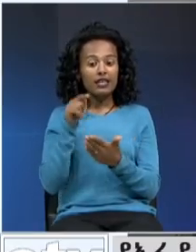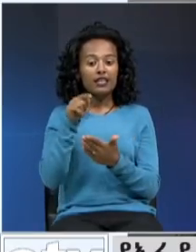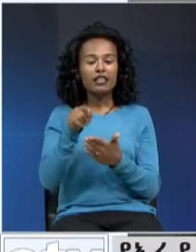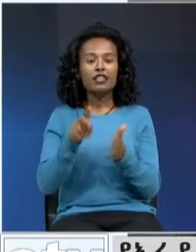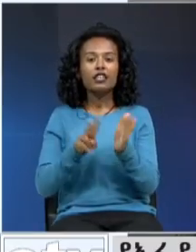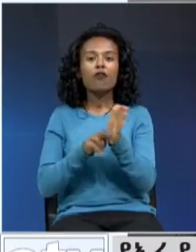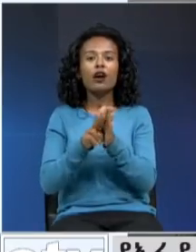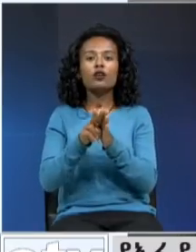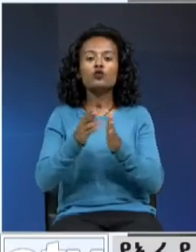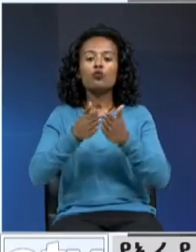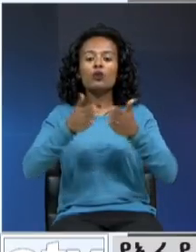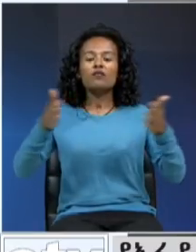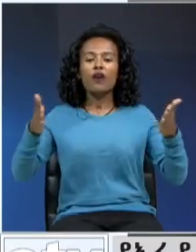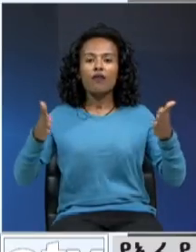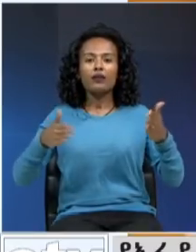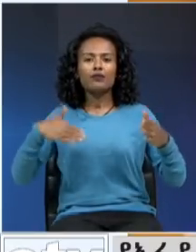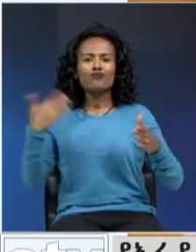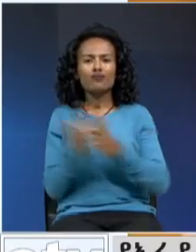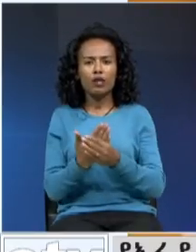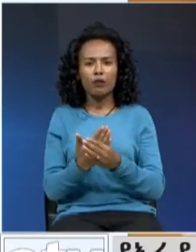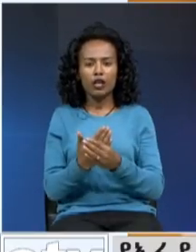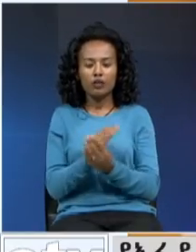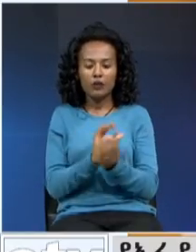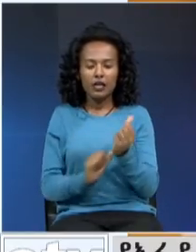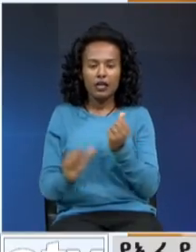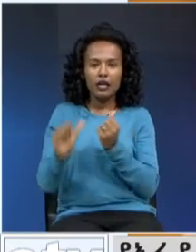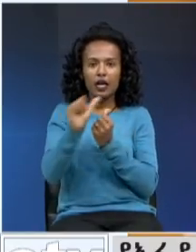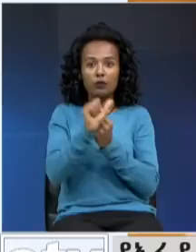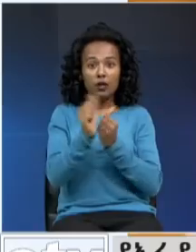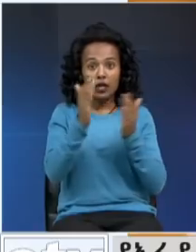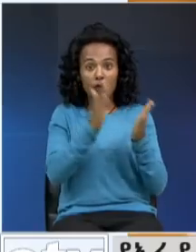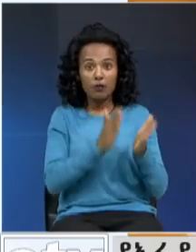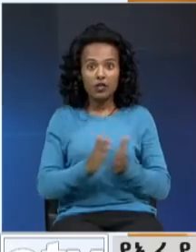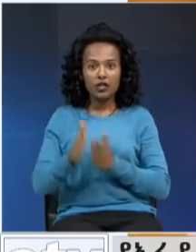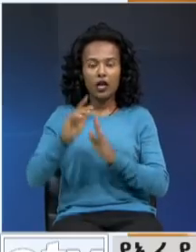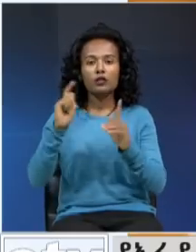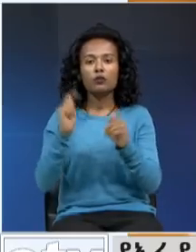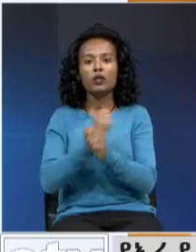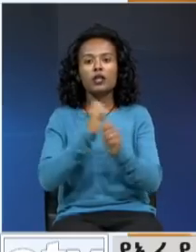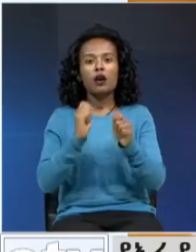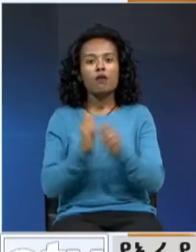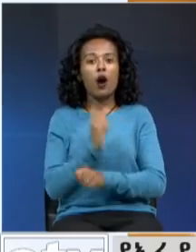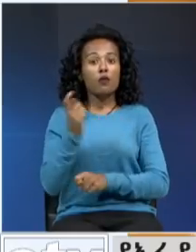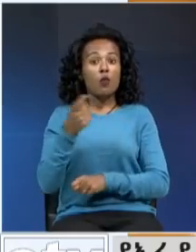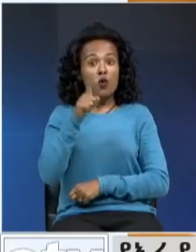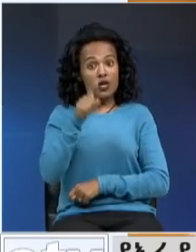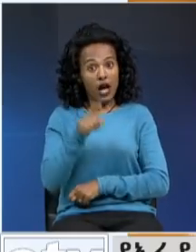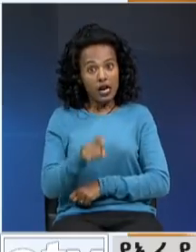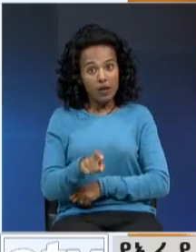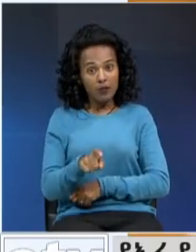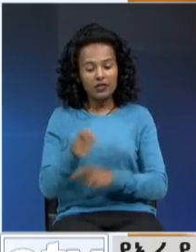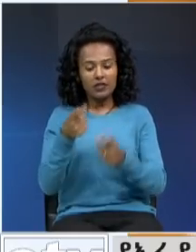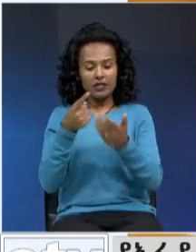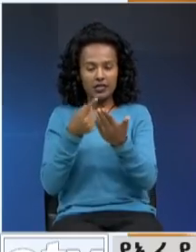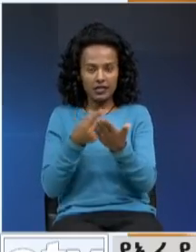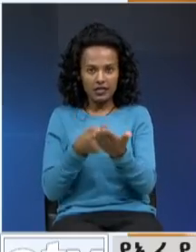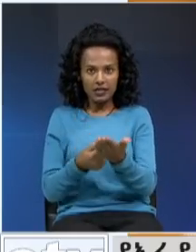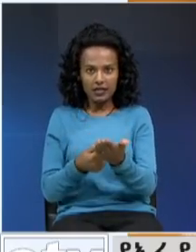የቫይረሱን መስፋፋት ለመገደብ ቀድመን የምንዘጋጅበት ተግባር መሆን ያለበት